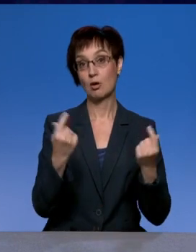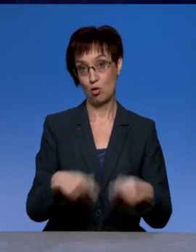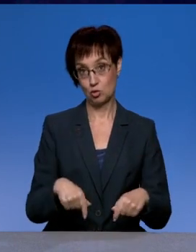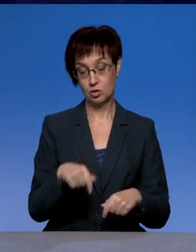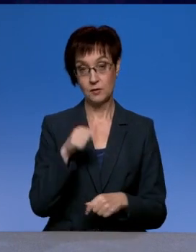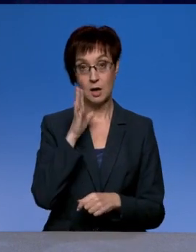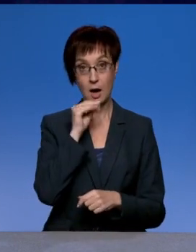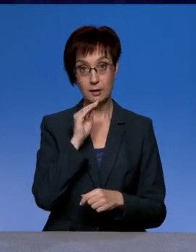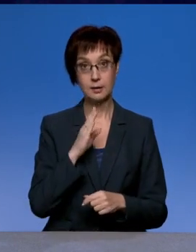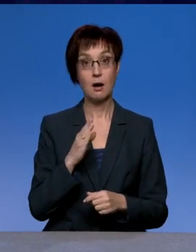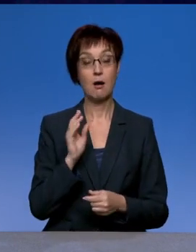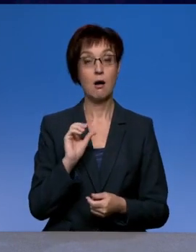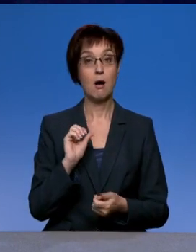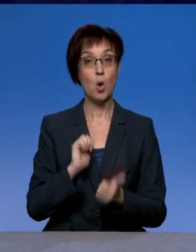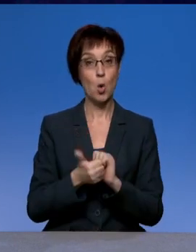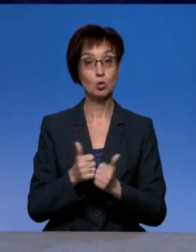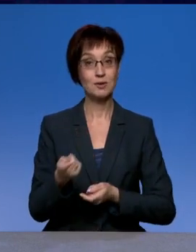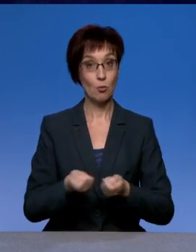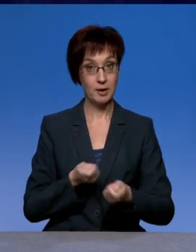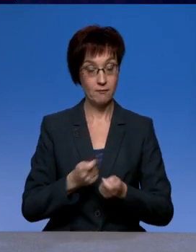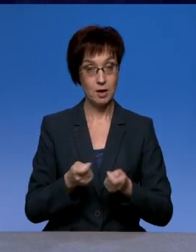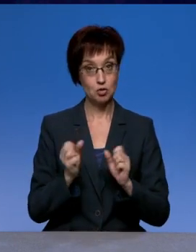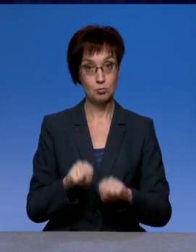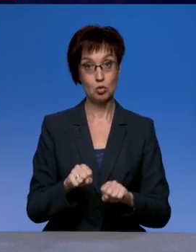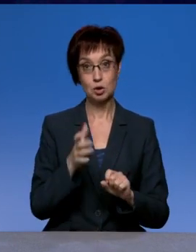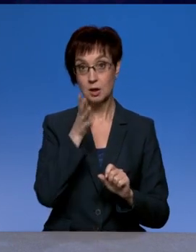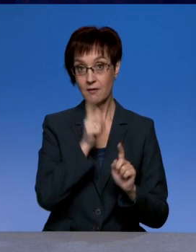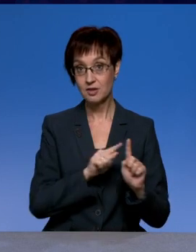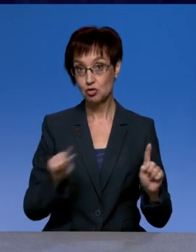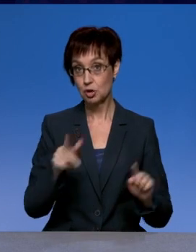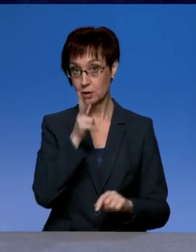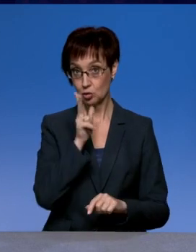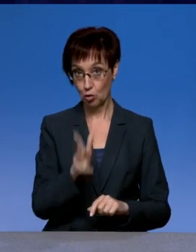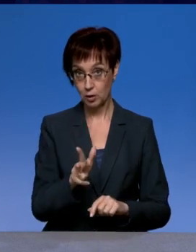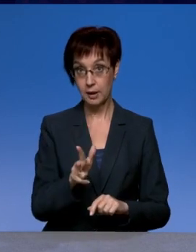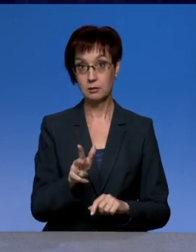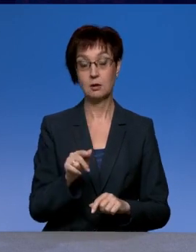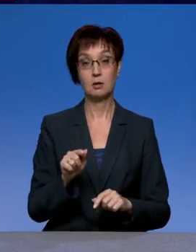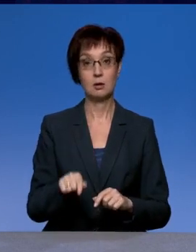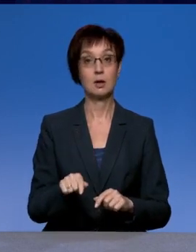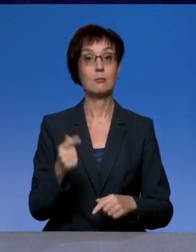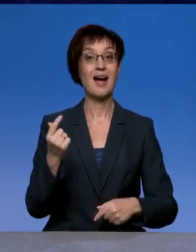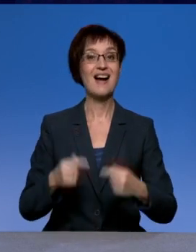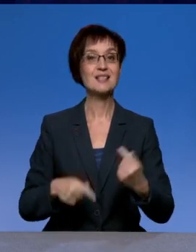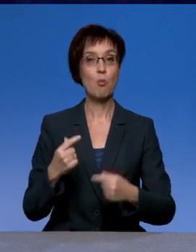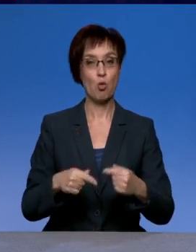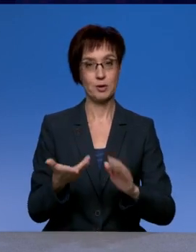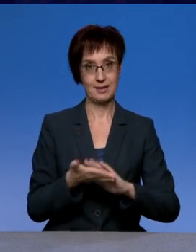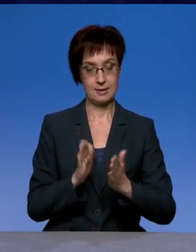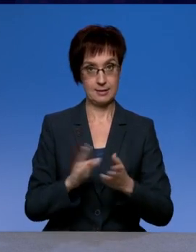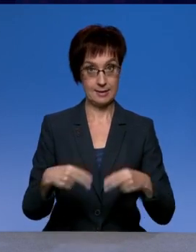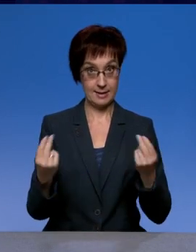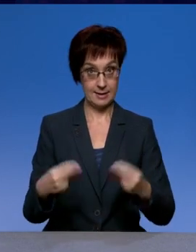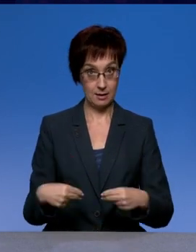там, в течение 3 лет попытаться оспорить все сделки, которые были совершены человеком, который привлечен в